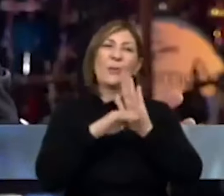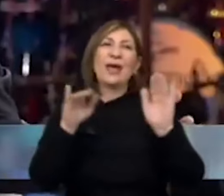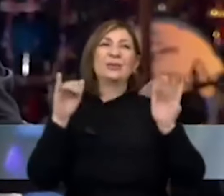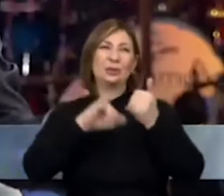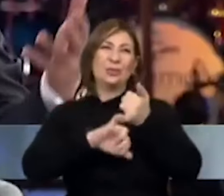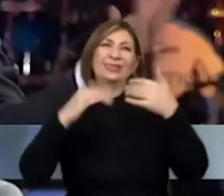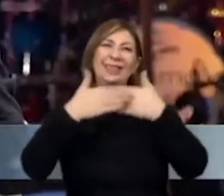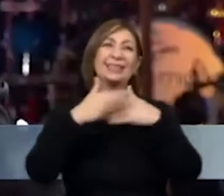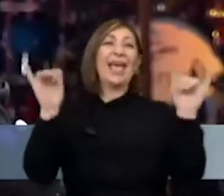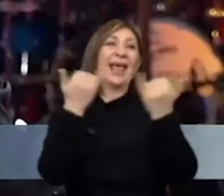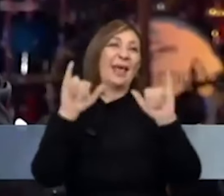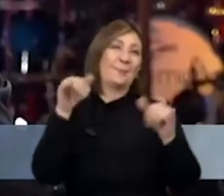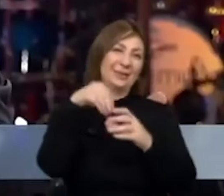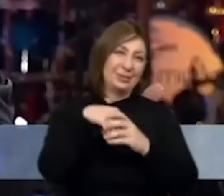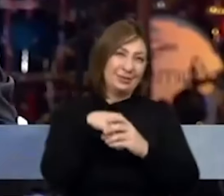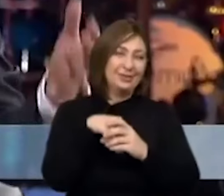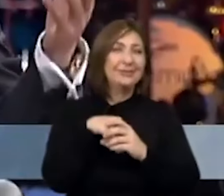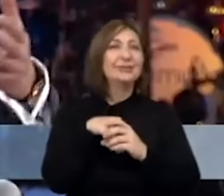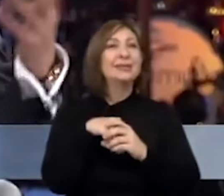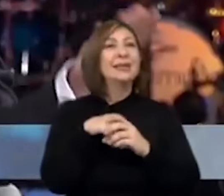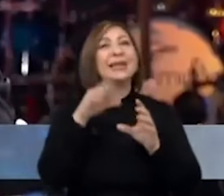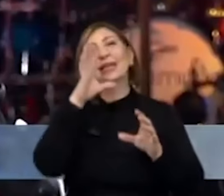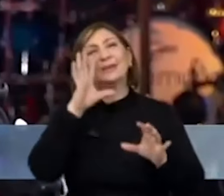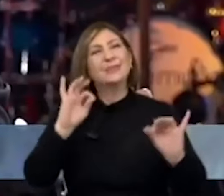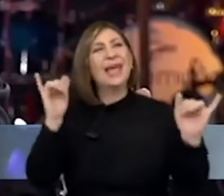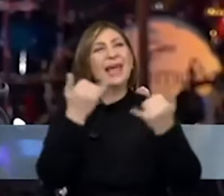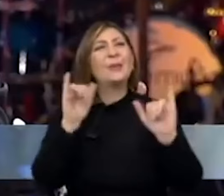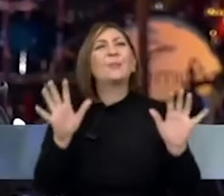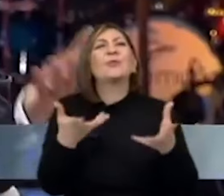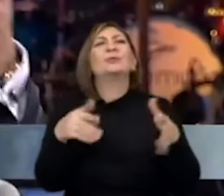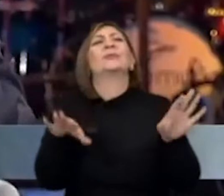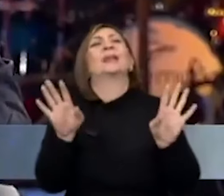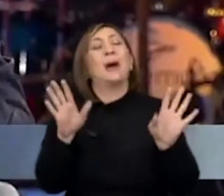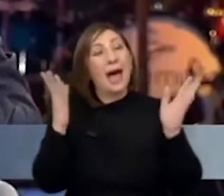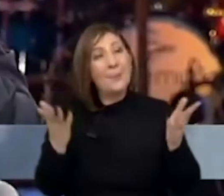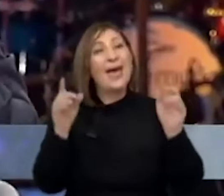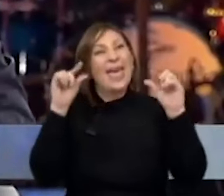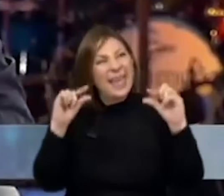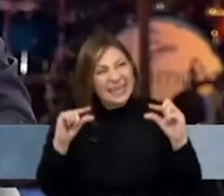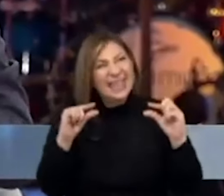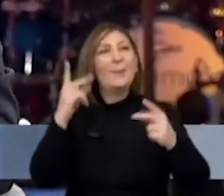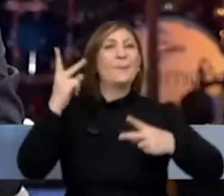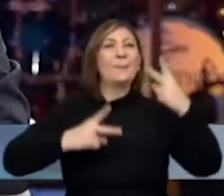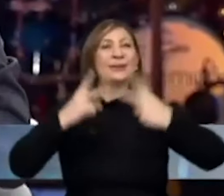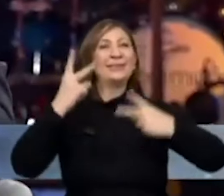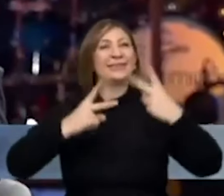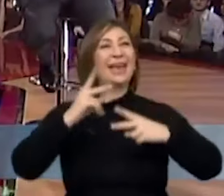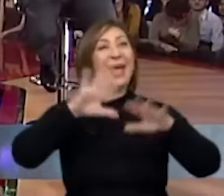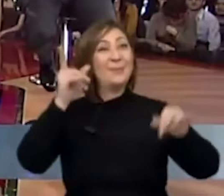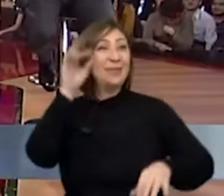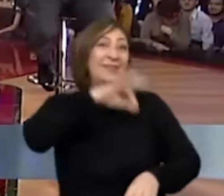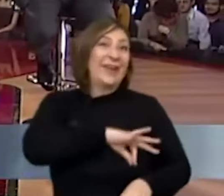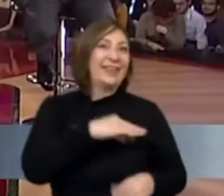programımız cumartesi geceleri eğlenmek için yaptığımız bir program. Kimsenin eğlencesini de bozmaya niyetim yok. Ama en azından bazen hepimiz bir